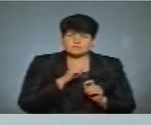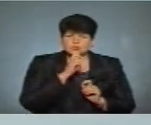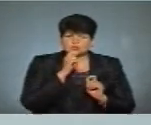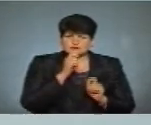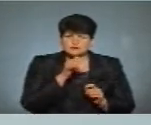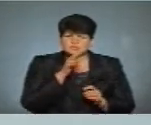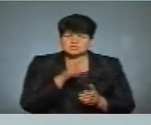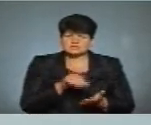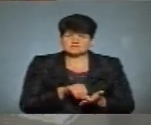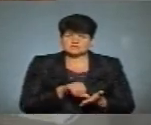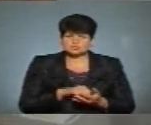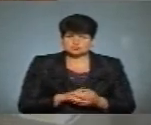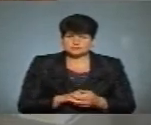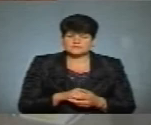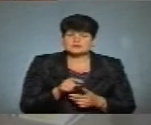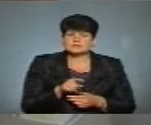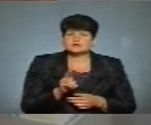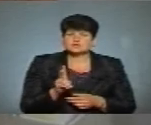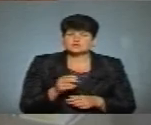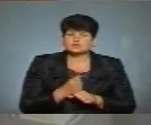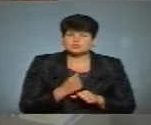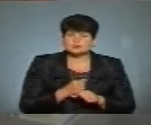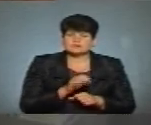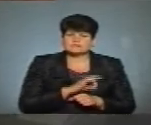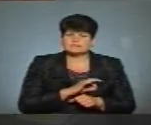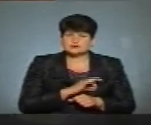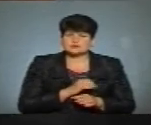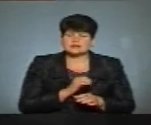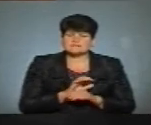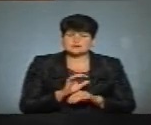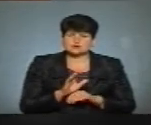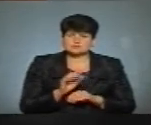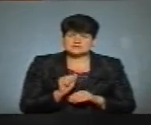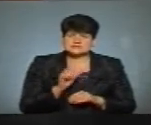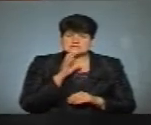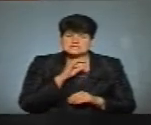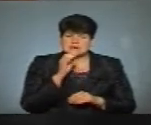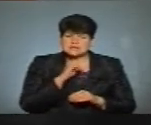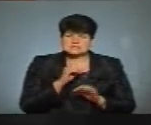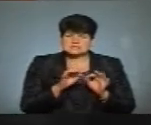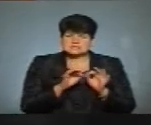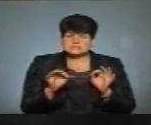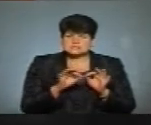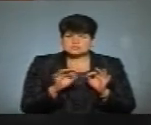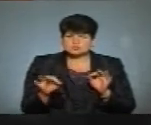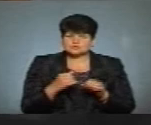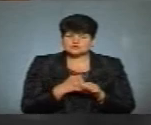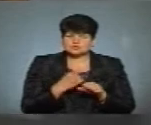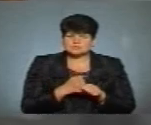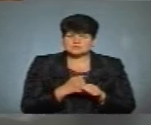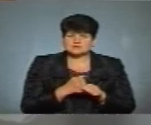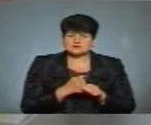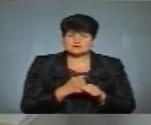час виступу. Ті, хто робив її, використали для її виробництва крадені струни, зроблені з